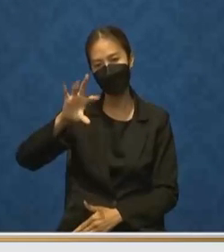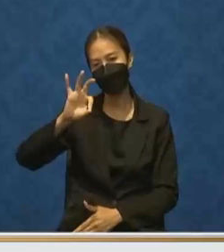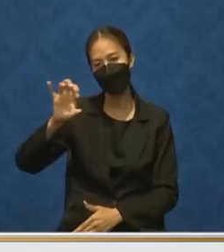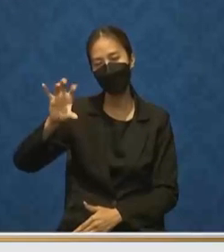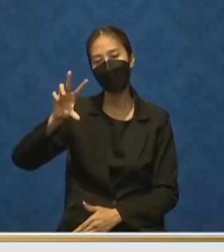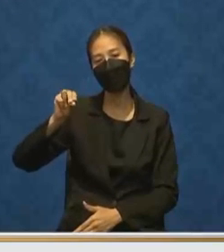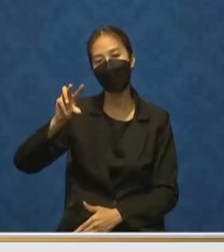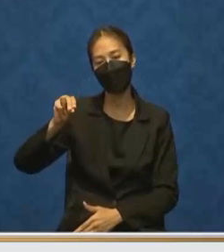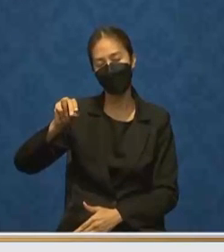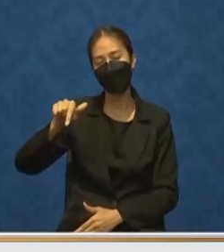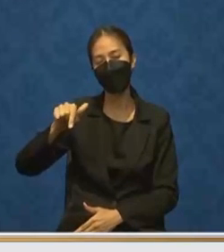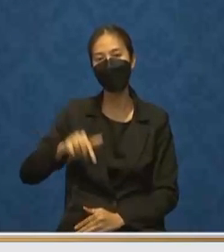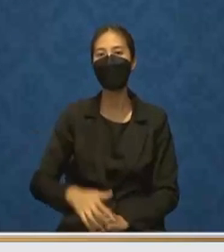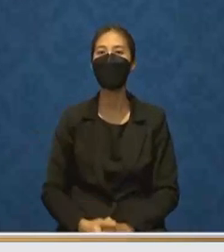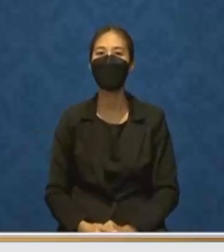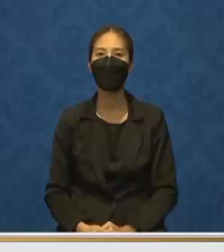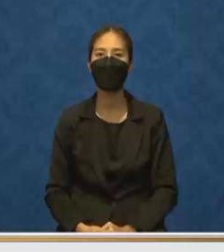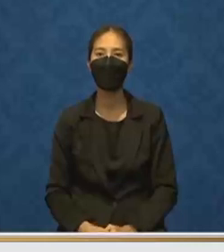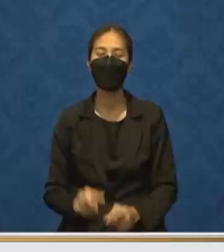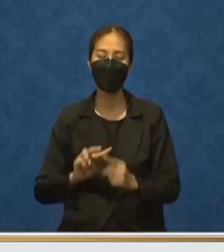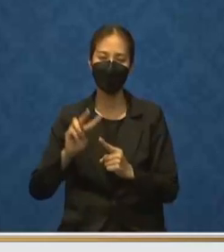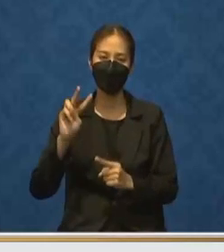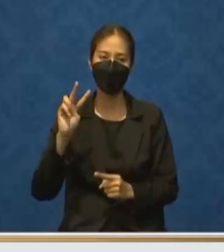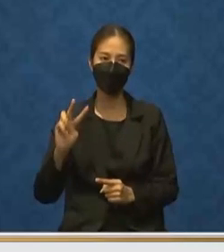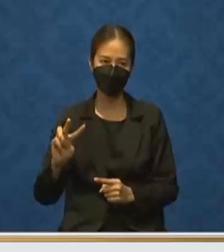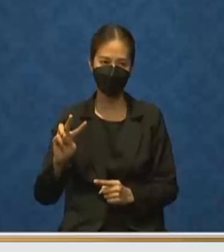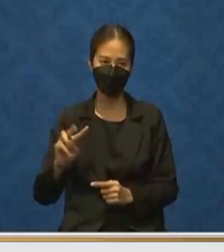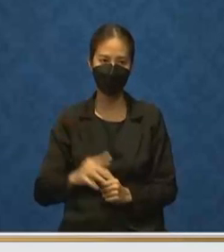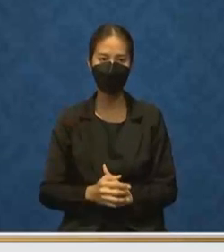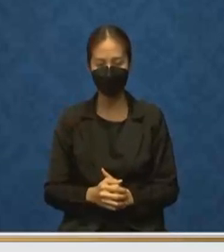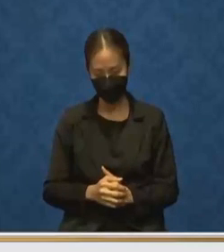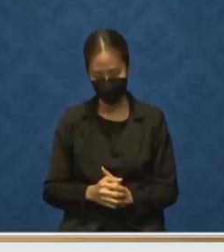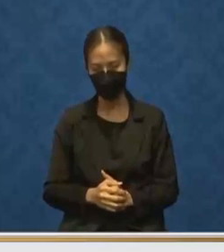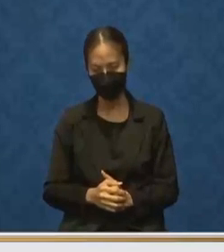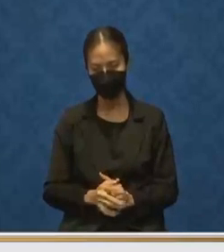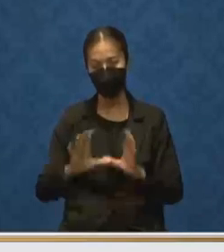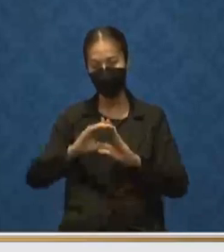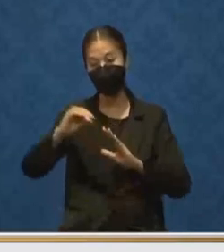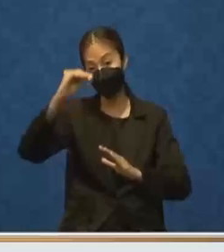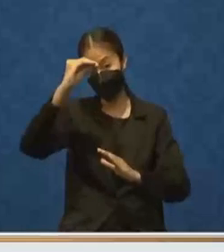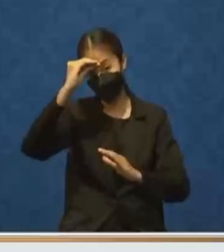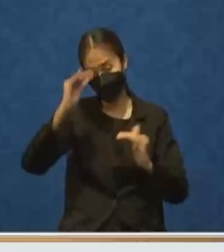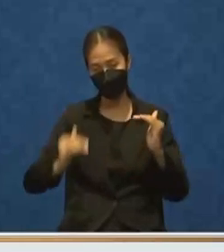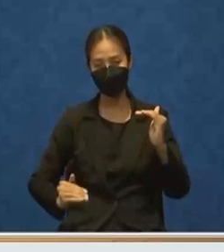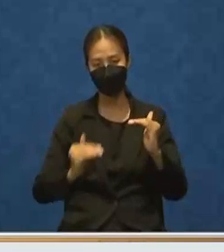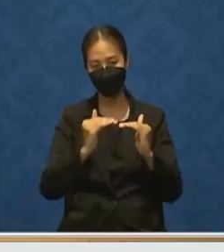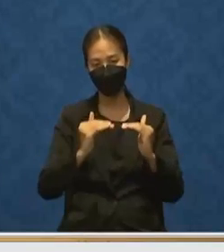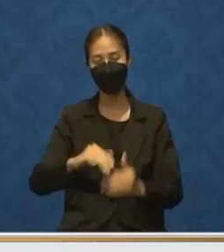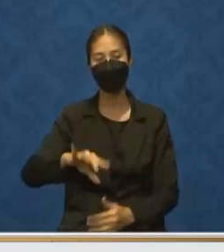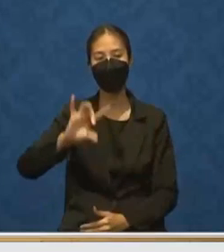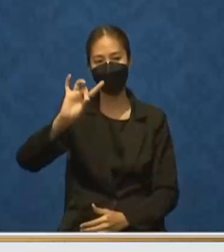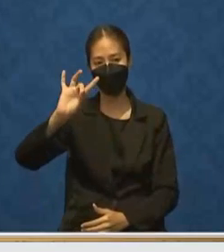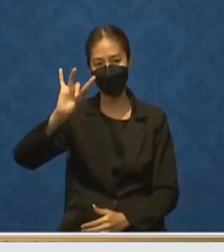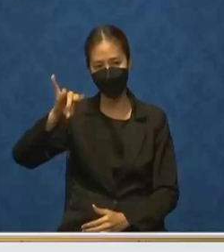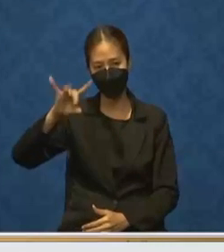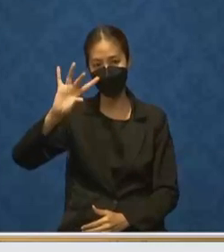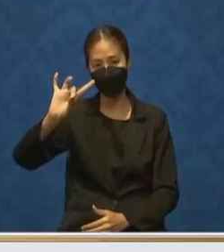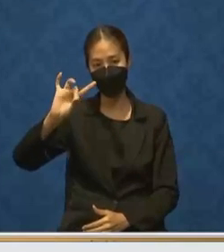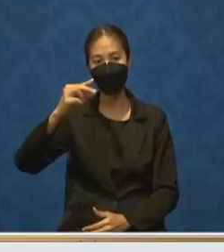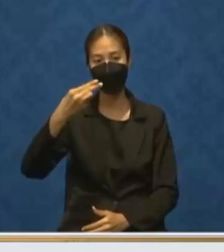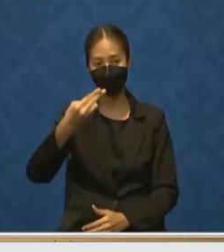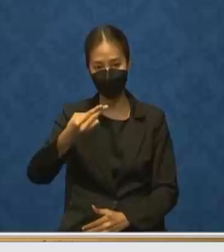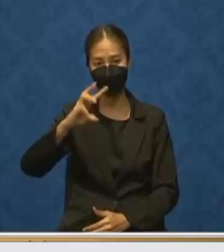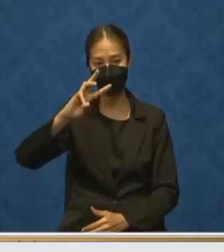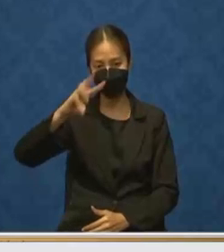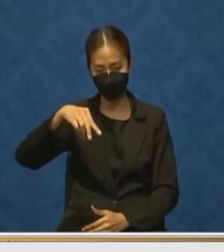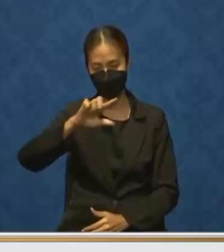98,930 คน 2. การสร้างความเสมอภาคทางการศึกษางบประมาณ 81,269 ล้านบาท